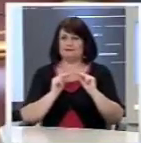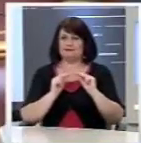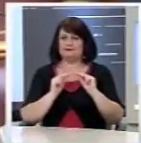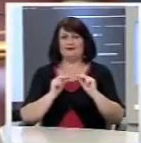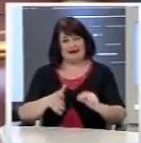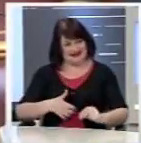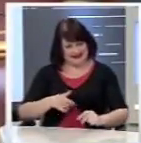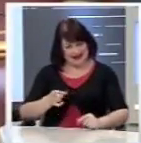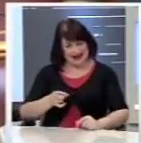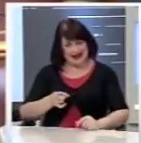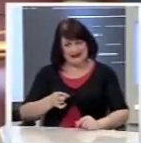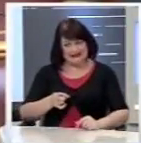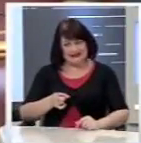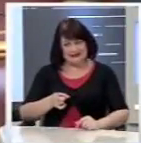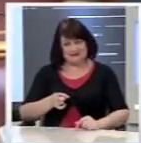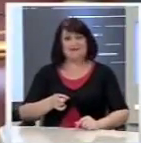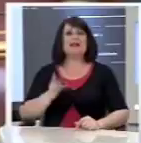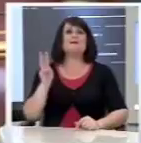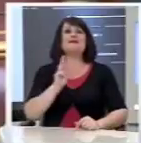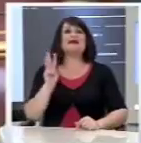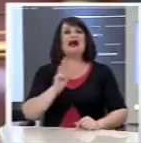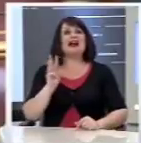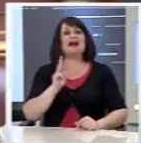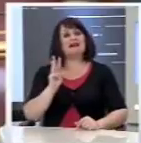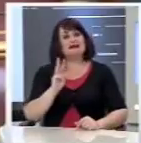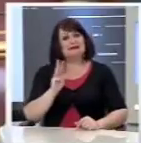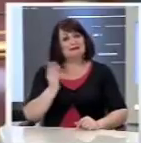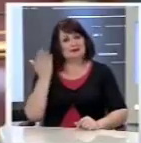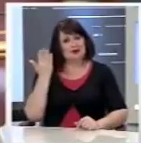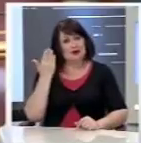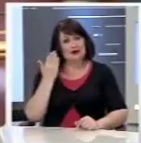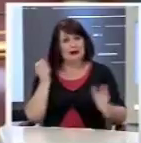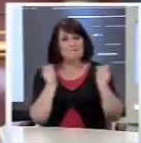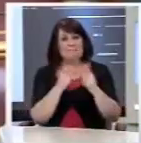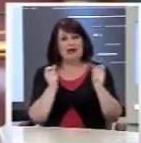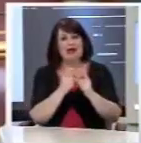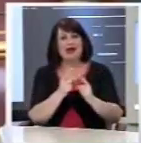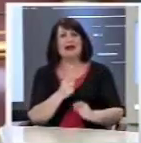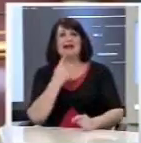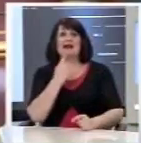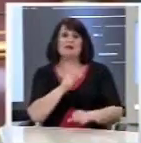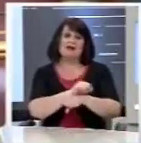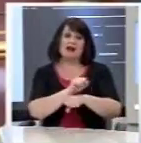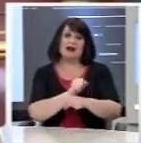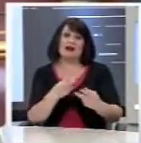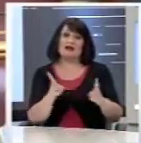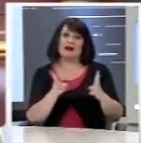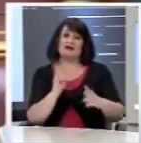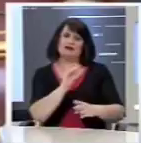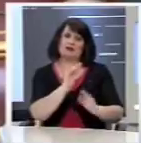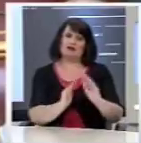Γελάτε. Ήταν η εποχή που ο κύριος Ψυχάρης έκανε μάλιστα και τα email και ζητούσε την αποφυλάκηση να μεριμνήσει ο